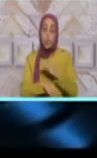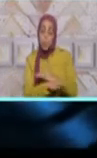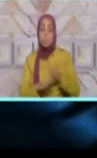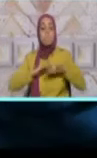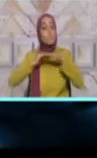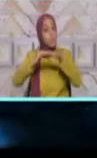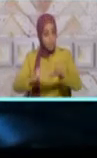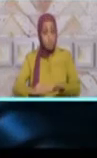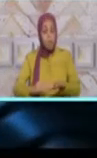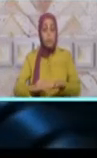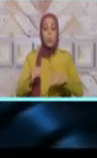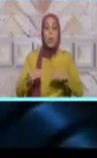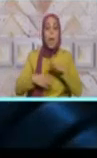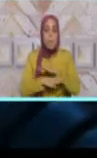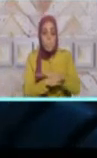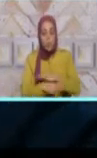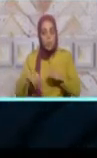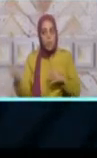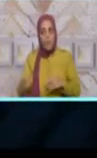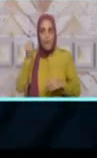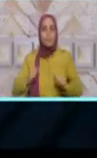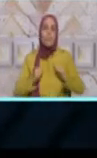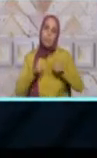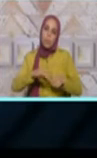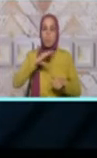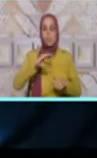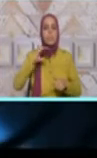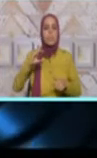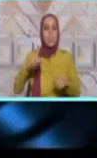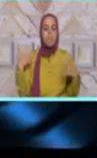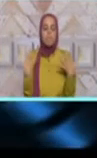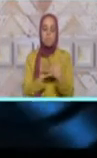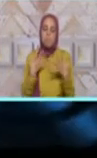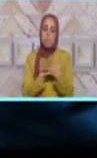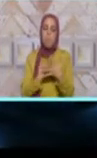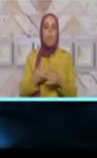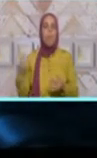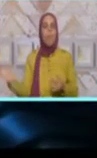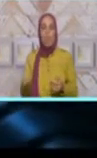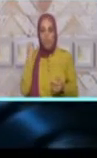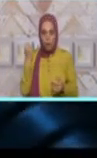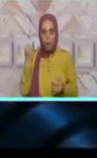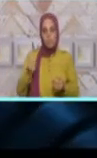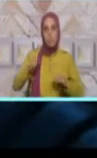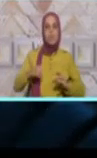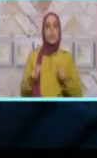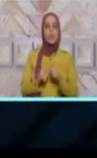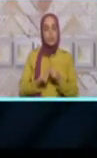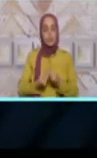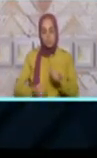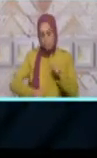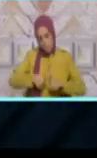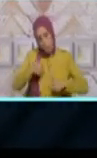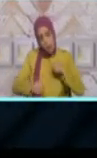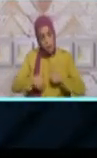يدخل في شراكة، ودي فرصة يقدمها الرئيس للقطاع الخاص الحقيقة، لانه دي انشطة مضمونة في